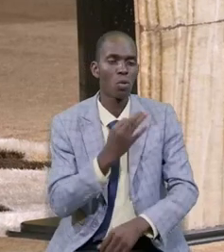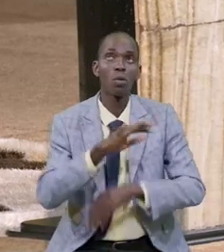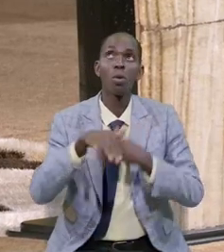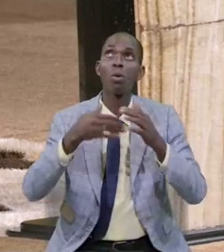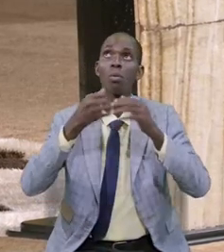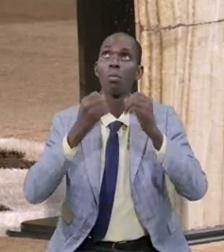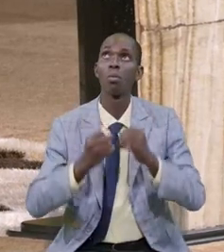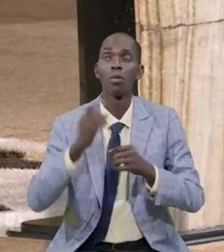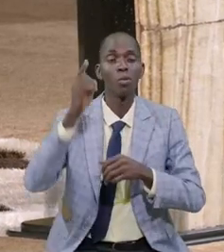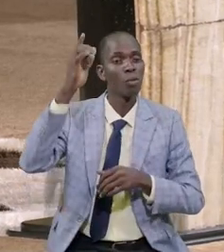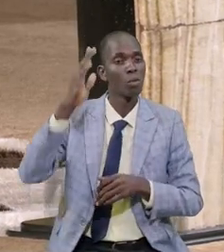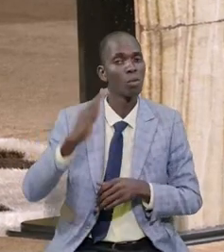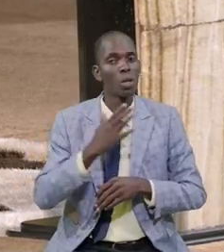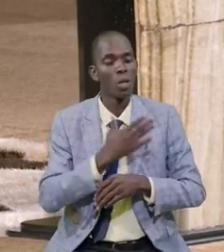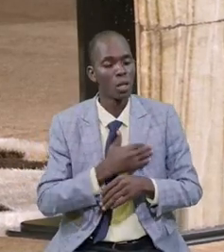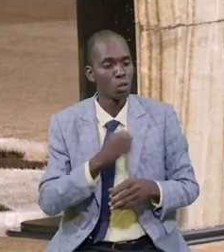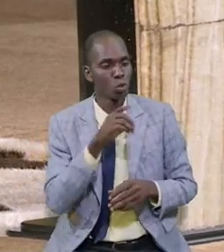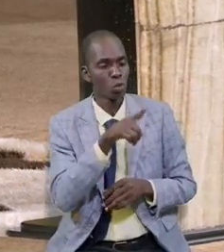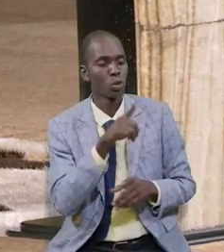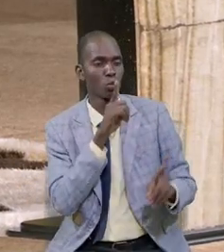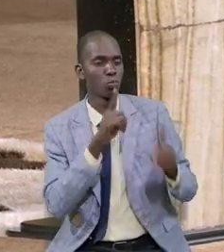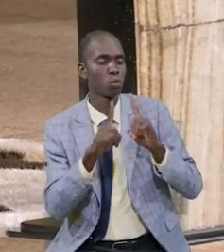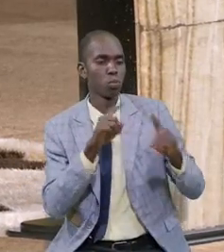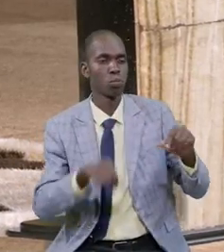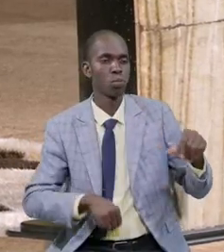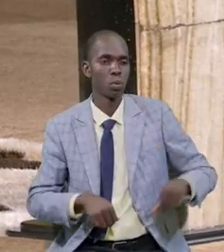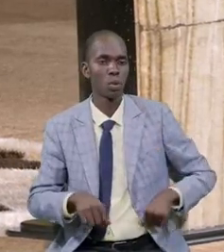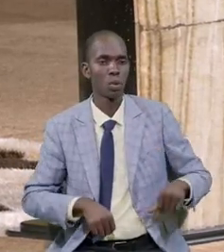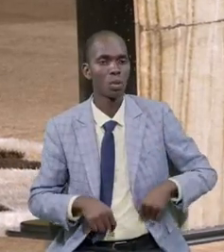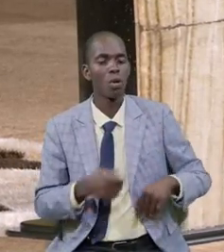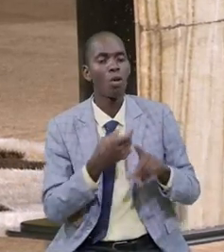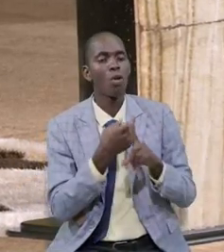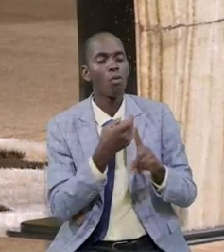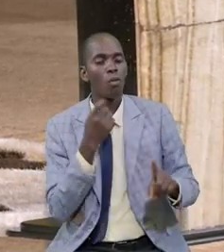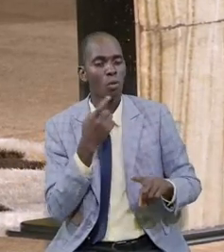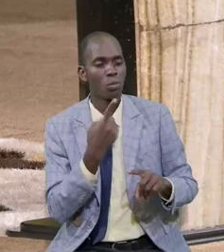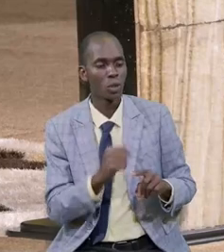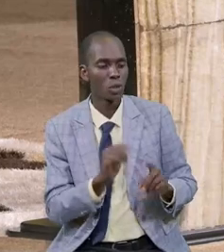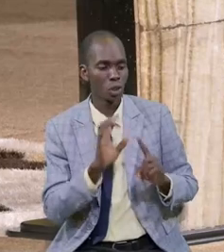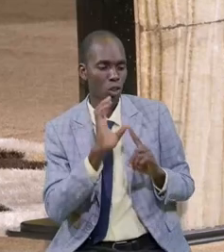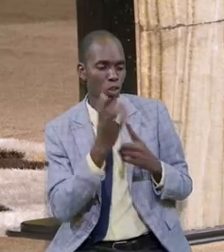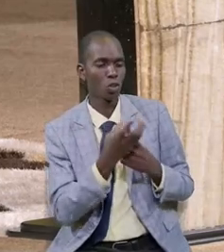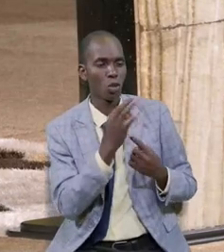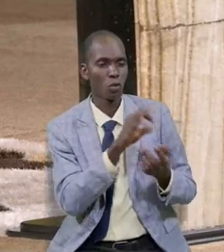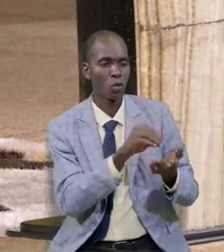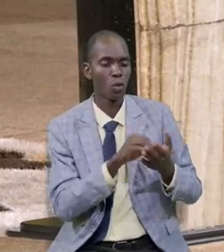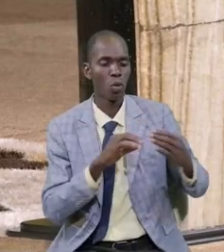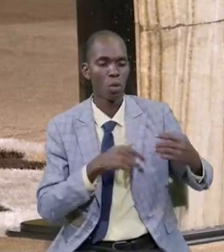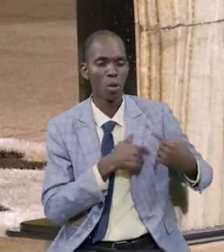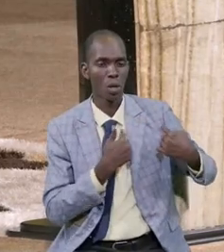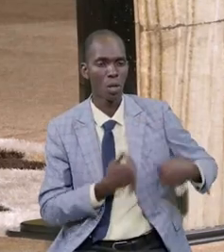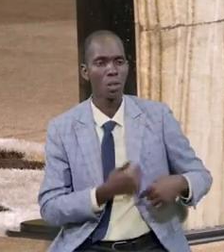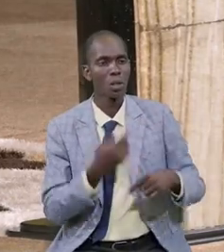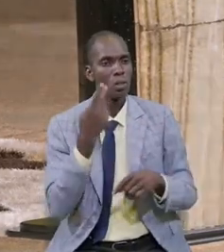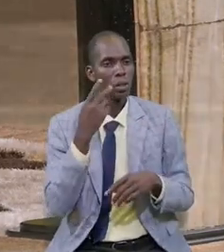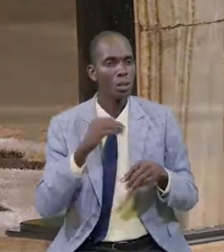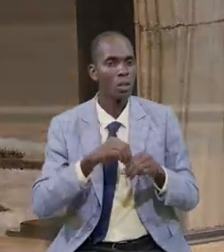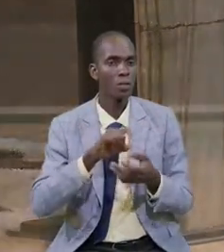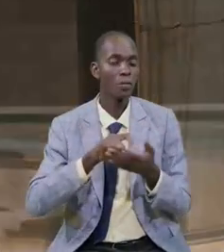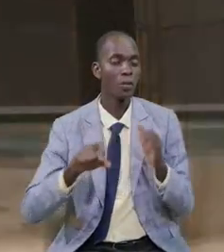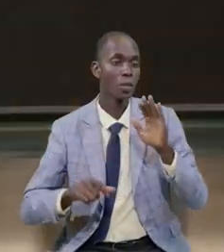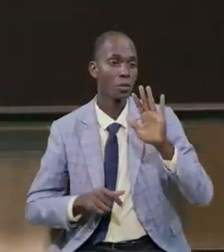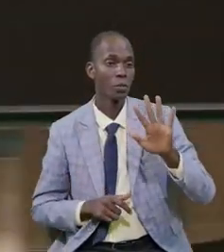Dieu Tout-Puissant. Donc, il parle de l'état de son cœur. Verset